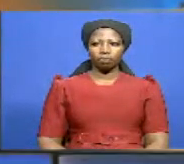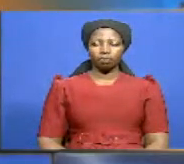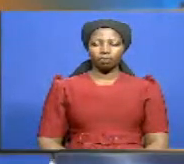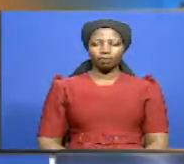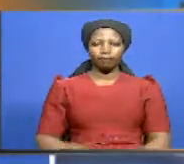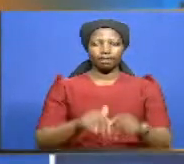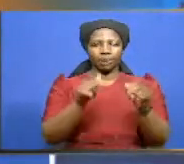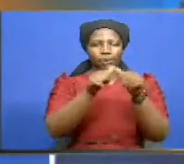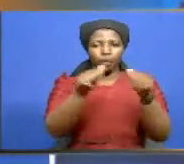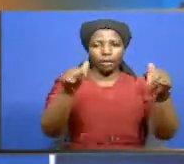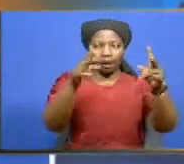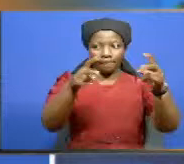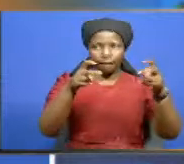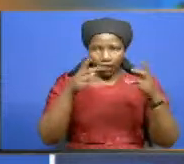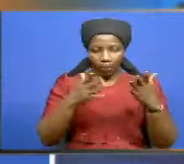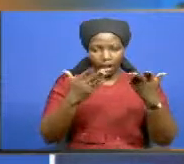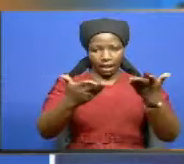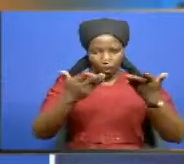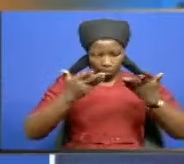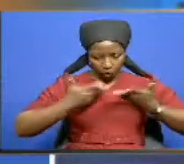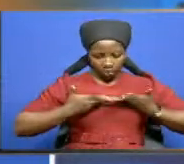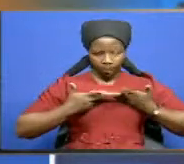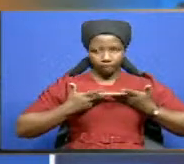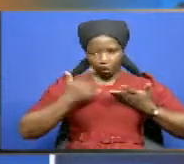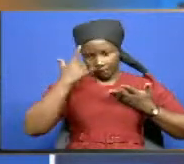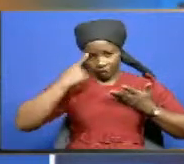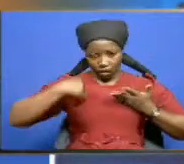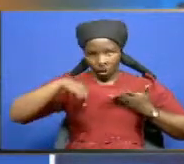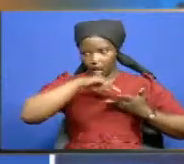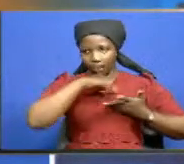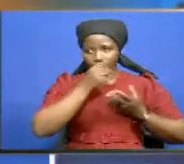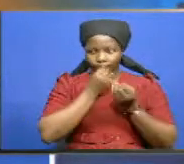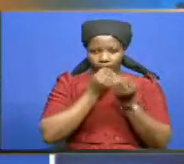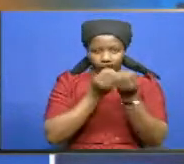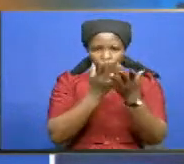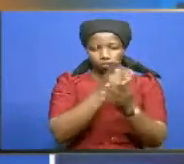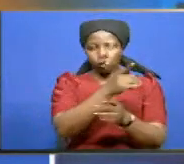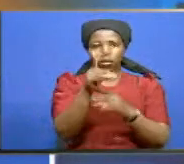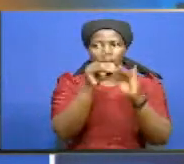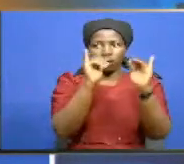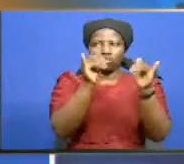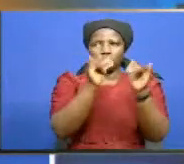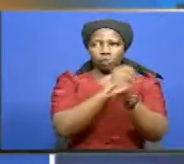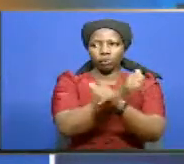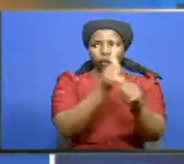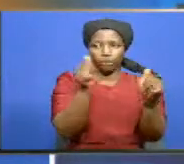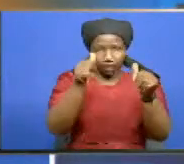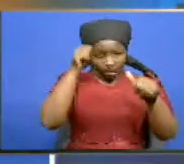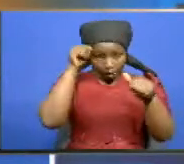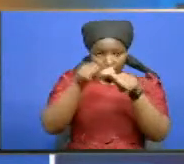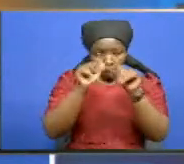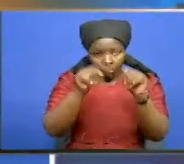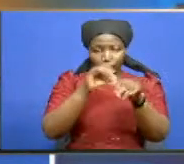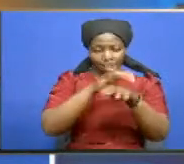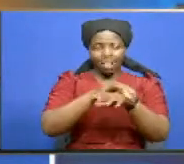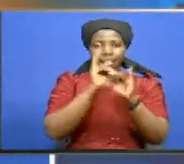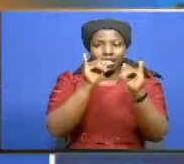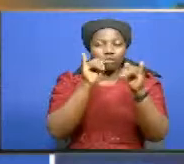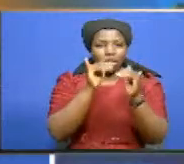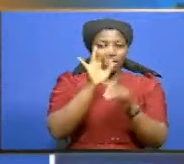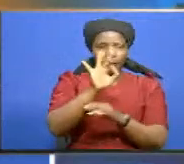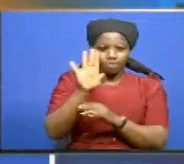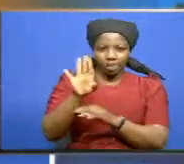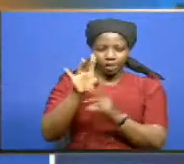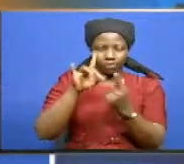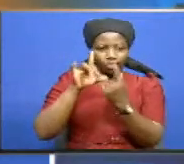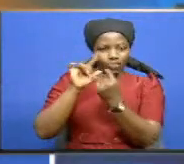Na mtazamaji, sasa karibu tuweze kukujuza taarifa hizo kwa ukamilifu. Kumbuka unaweza kuzipata mbashara pale Facebook na Twitter at